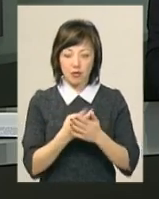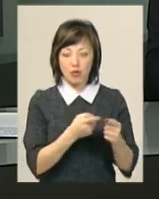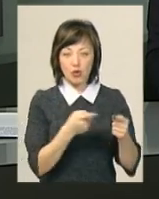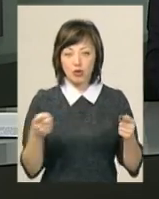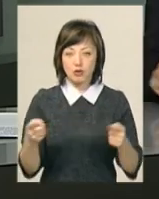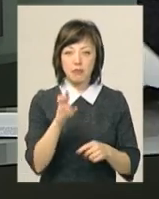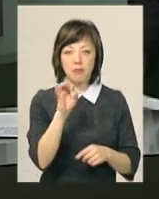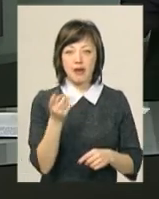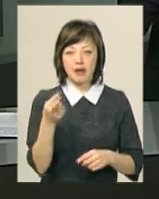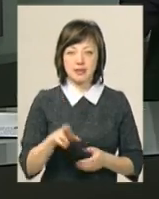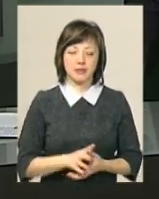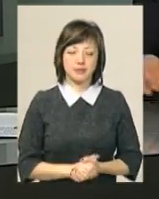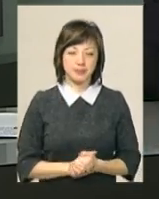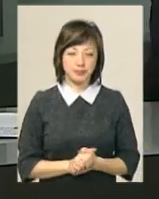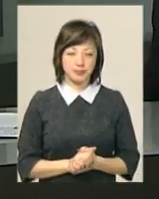впродовж березня.